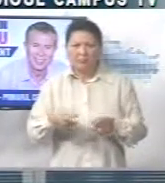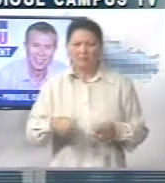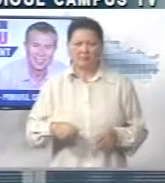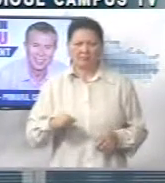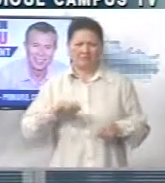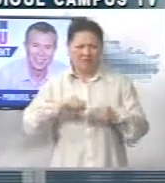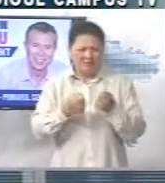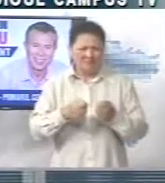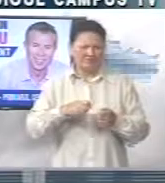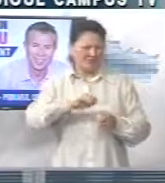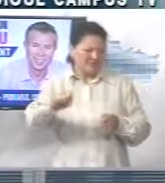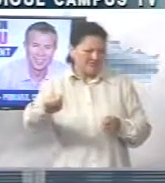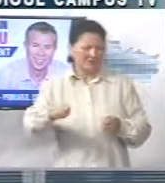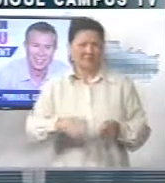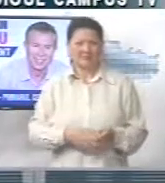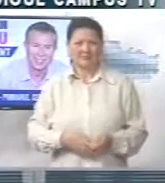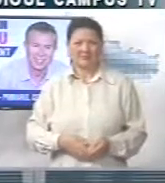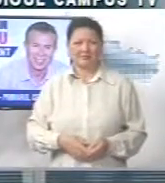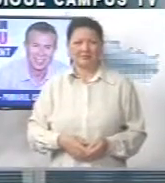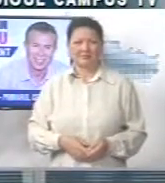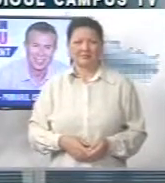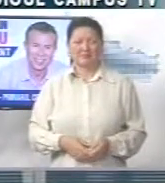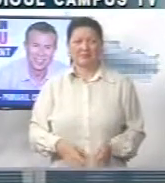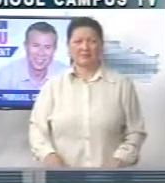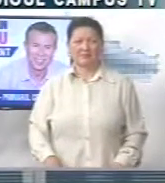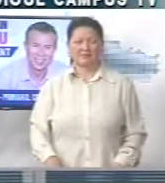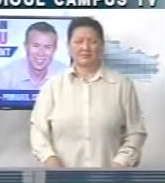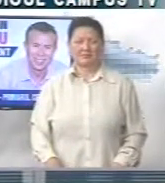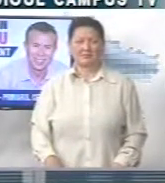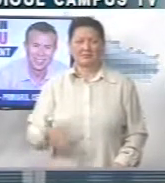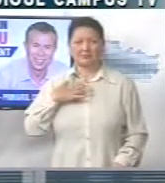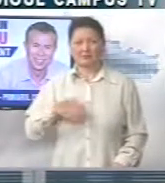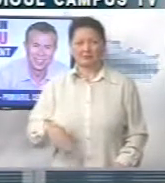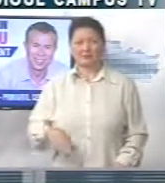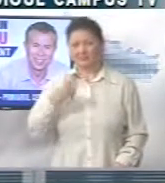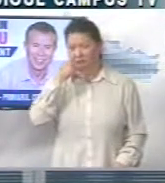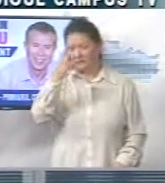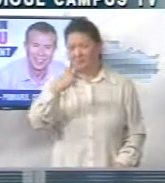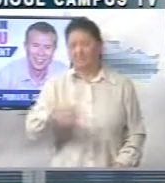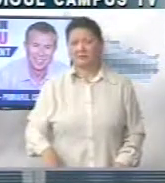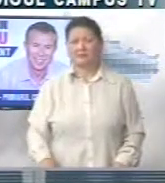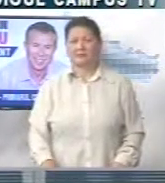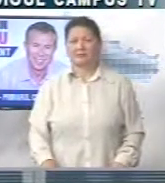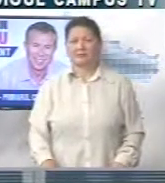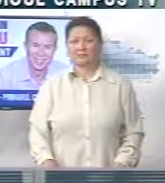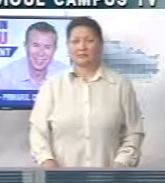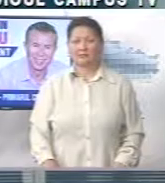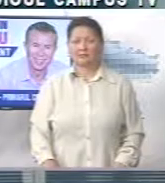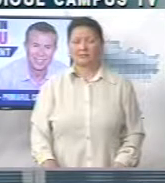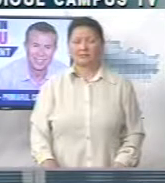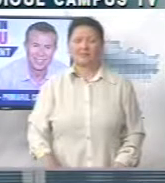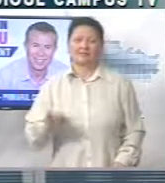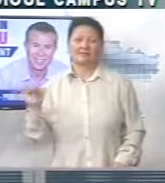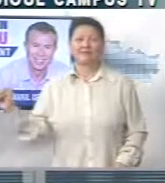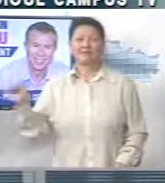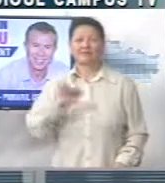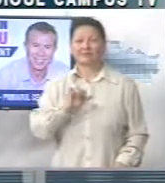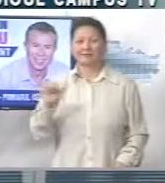o parcăm pe unde găsim sau pe unde nu găsim, ci să existe posibilitatea și să-mi doresc să folosesc transportul public